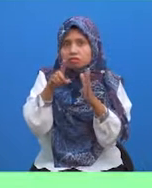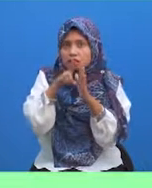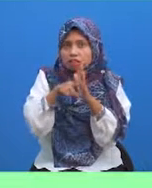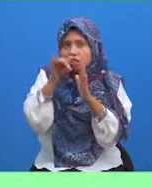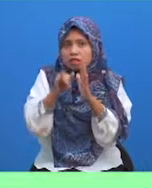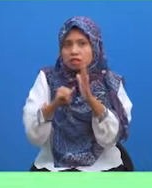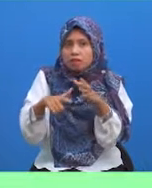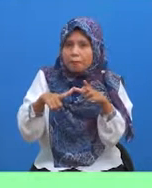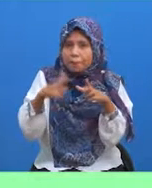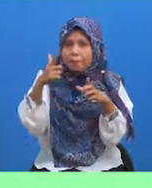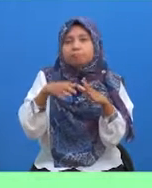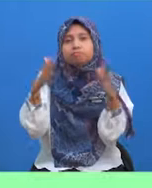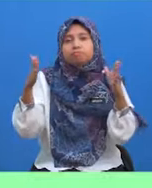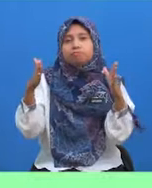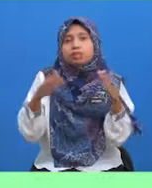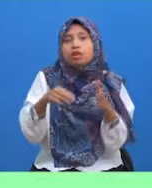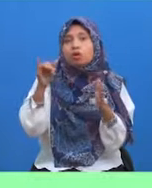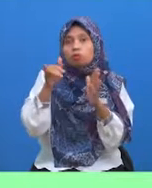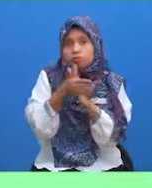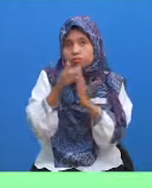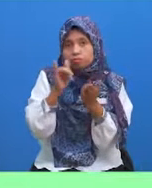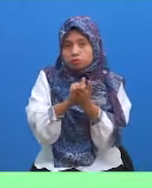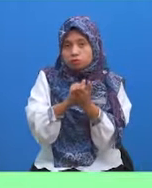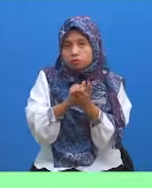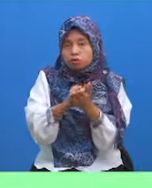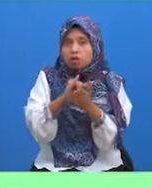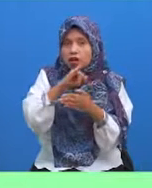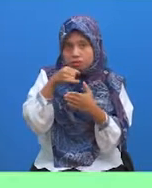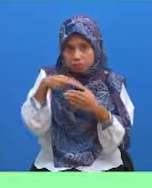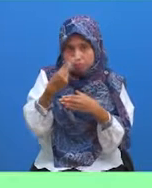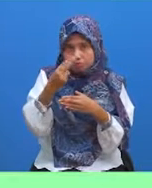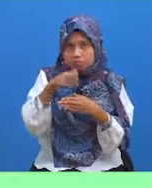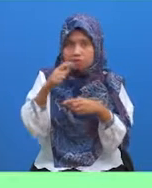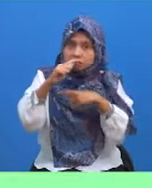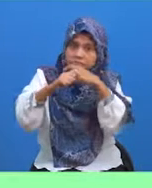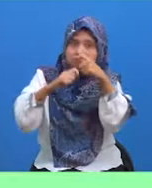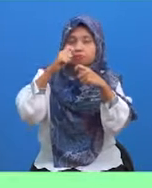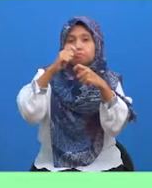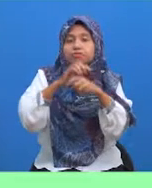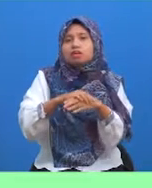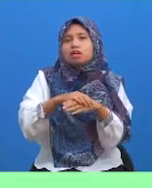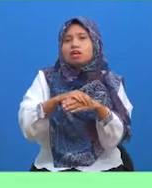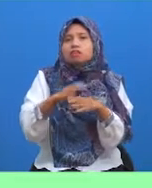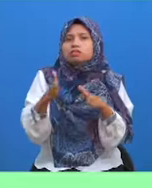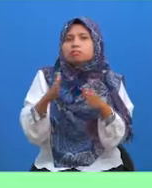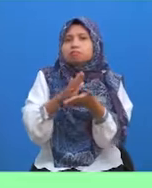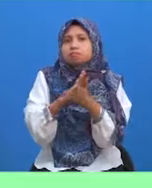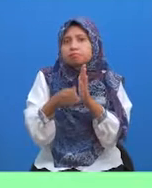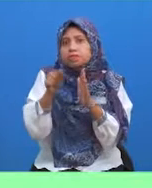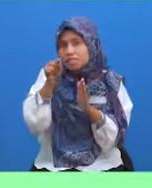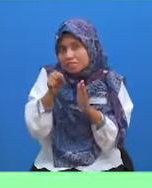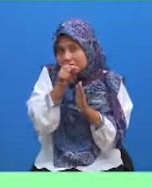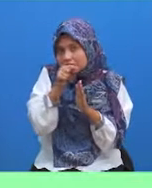besar oleh itu jumlah hasil akan meningkat mereka the clock